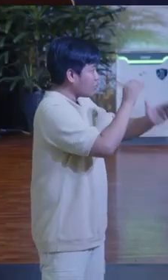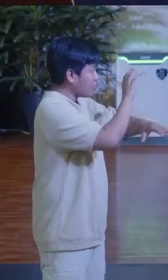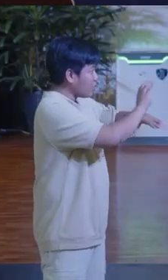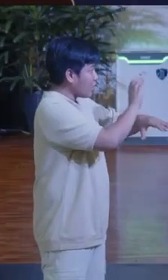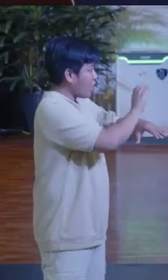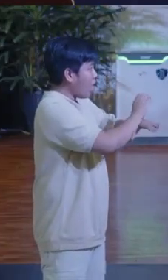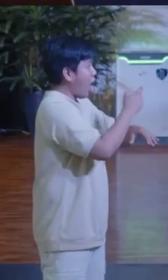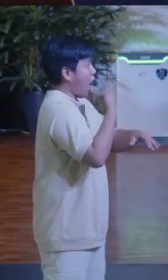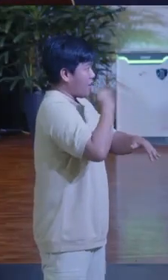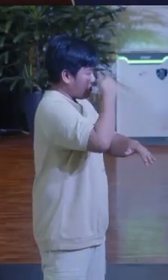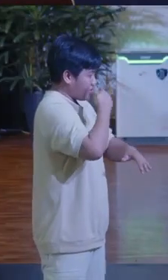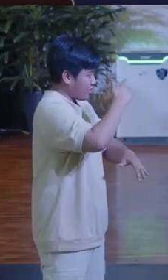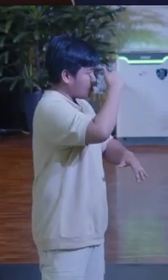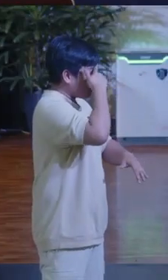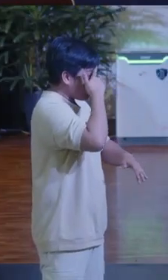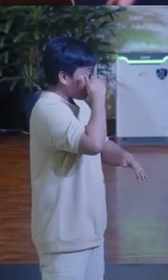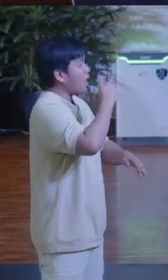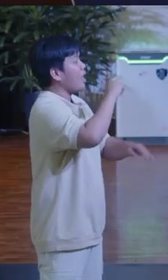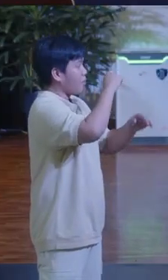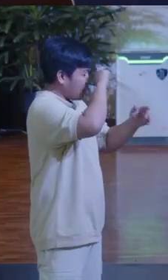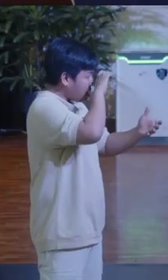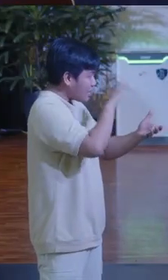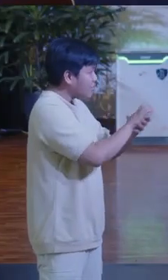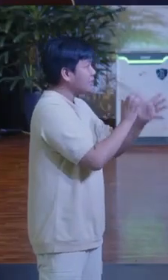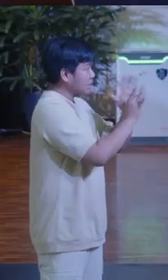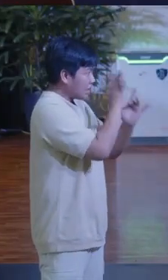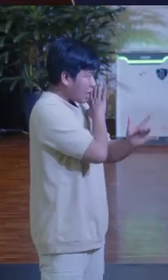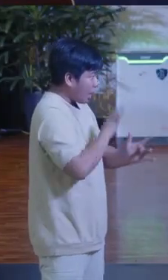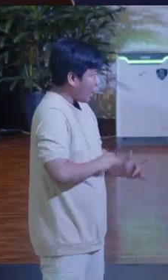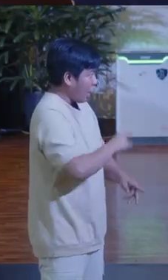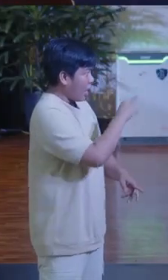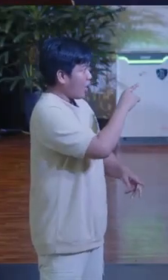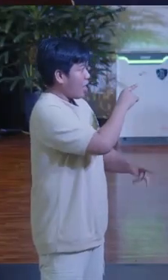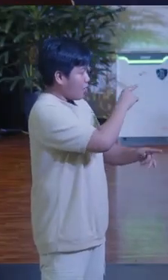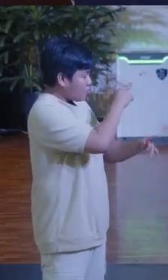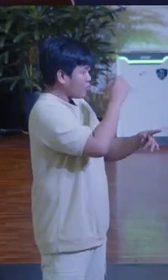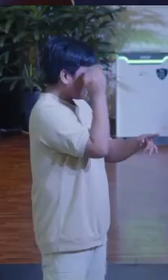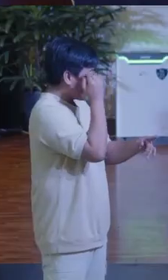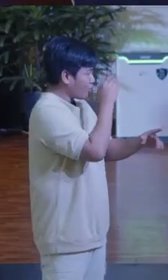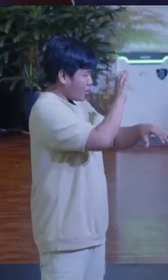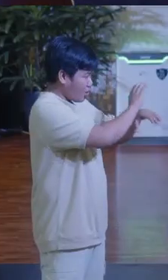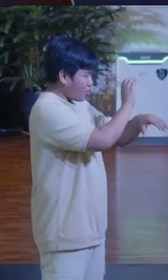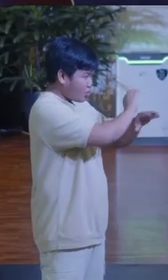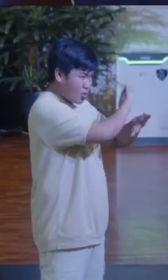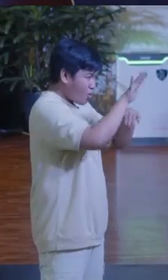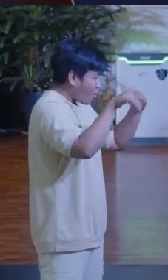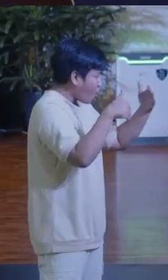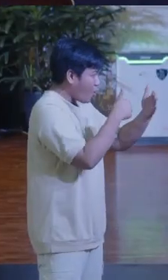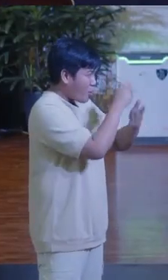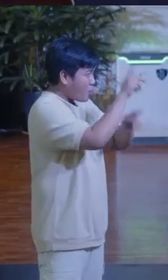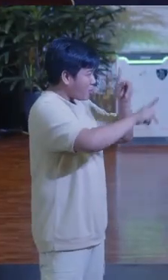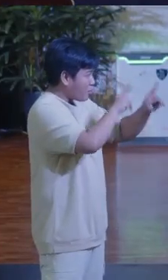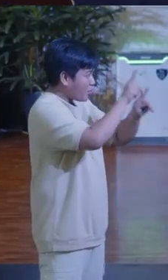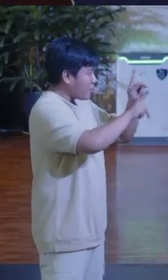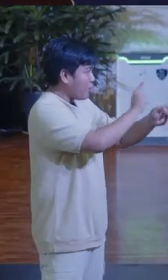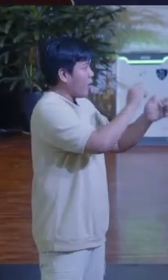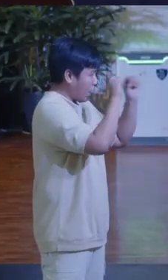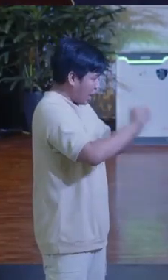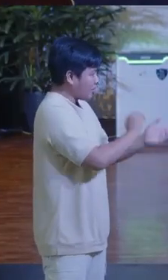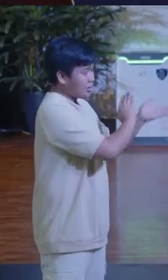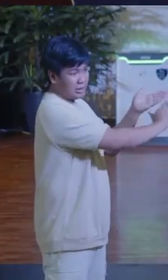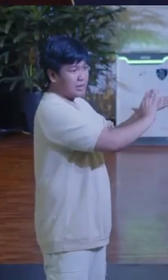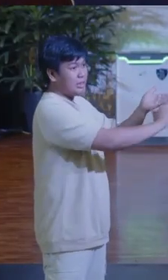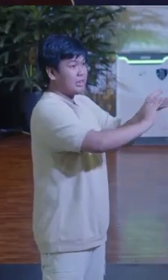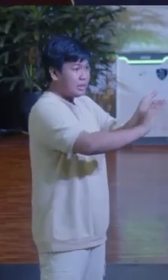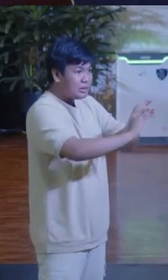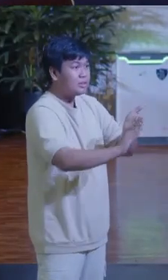At nagpuri ang buong church because God has granted repentance even unto